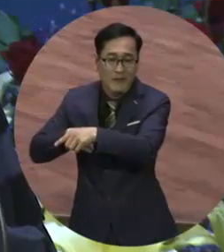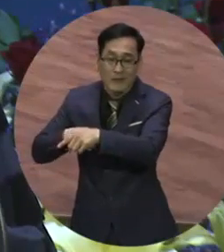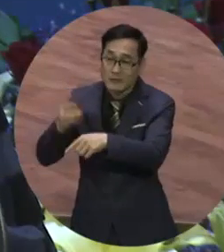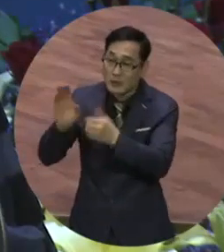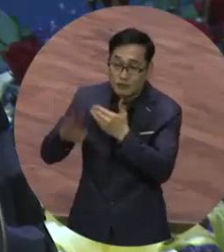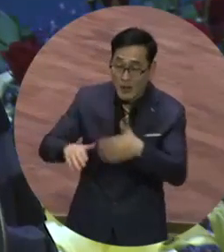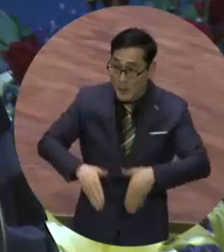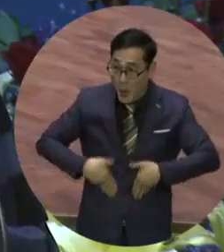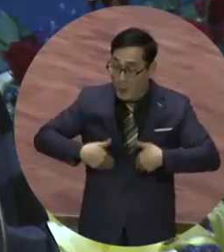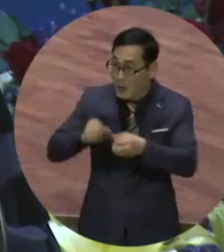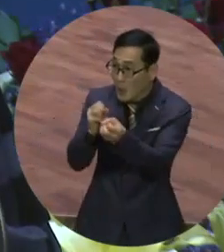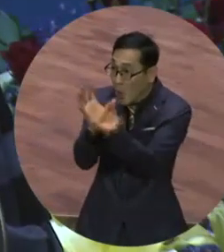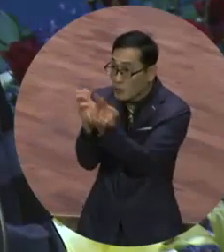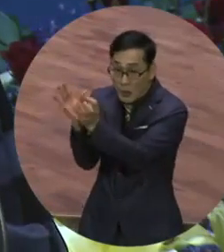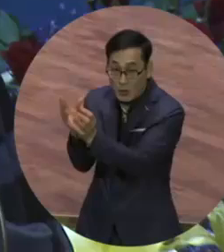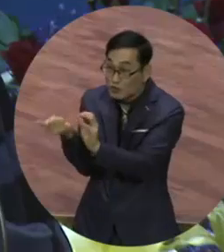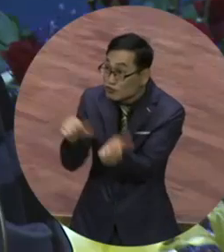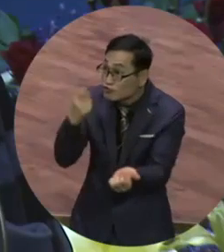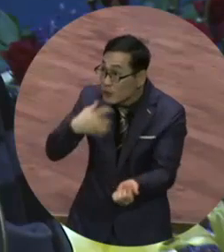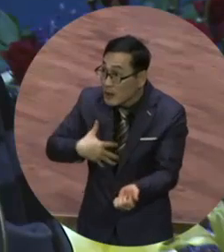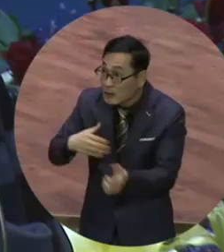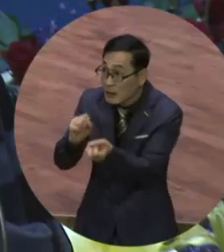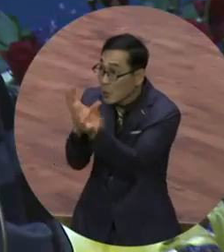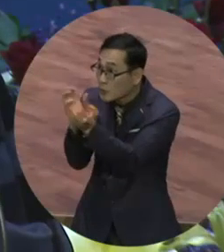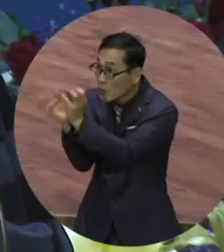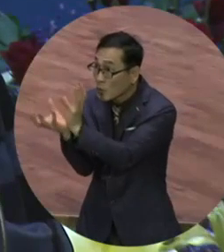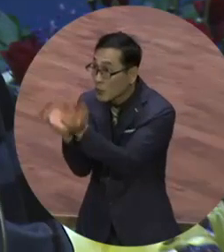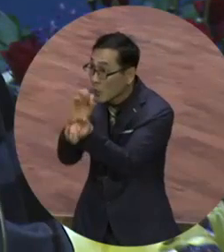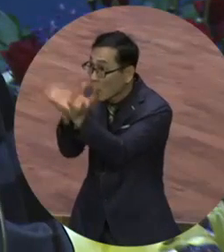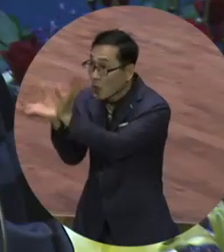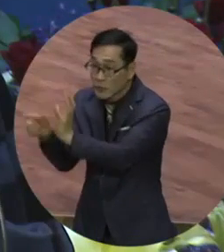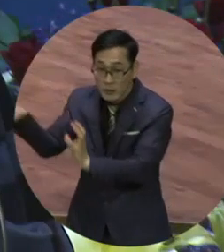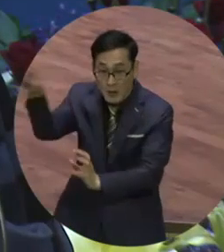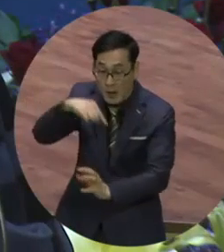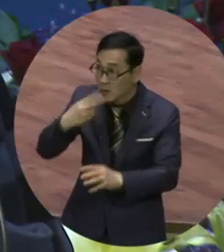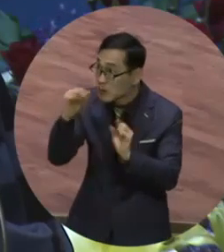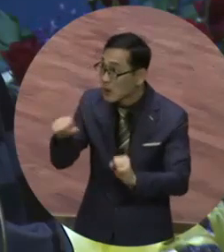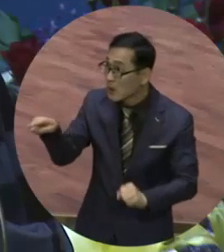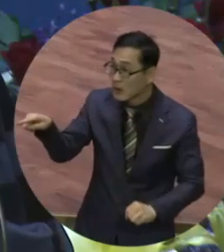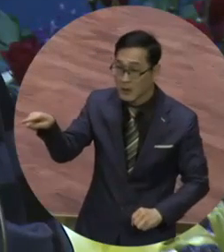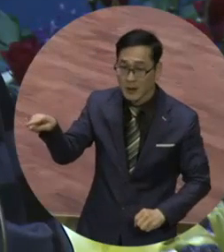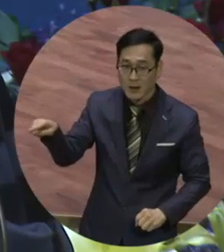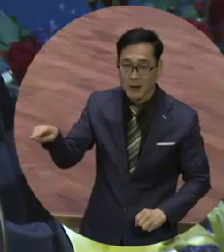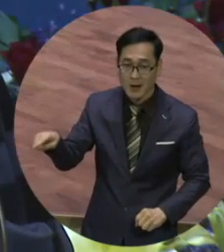변해요. 봄, 여름, 가을, 겨울. 그게 우연입니까?